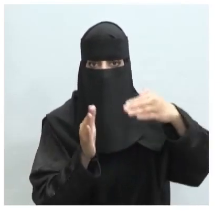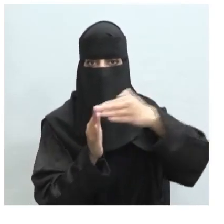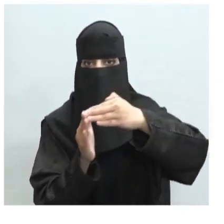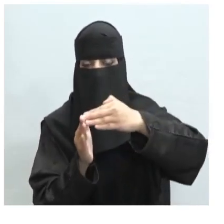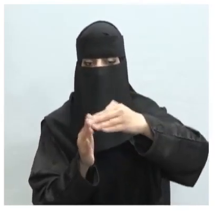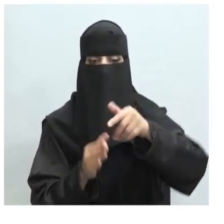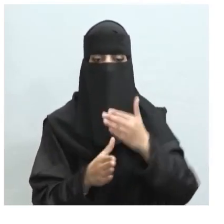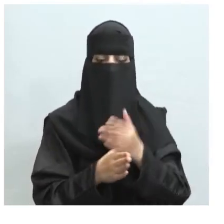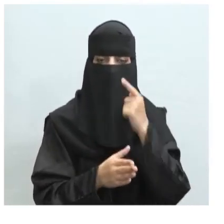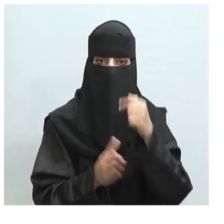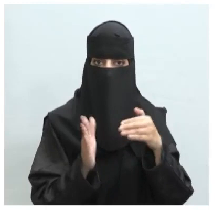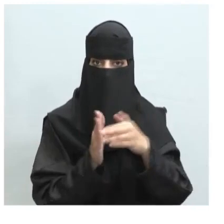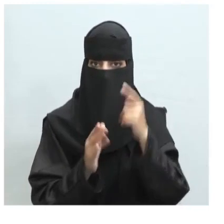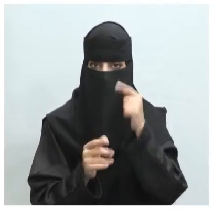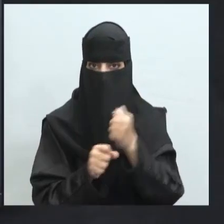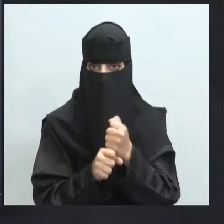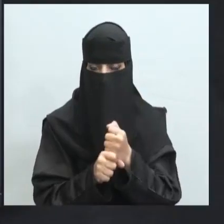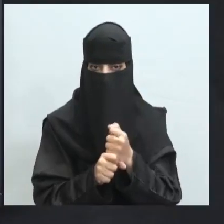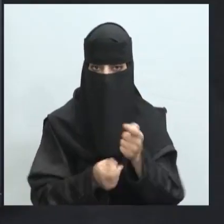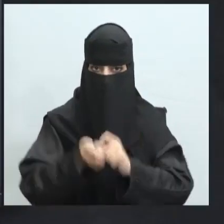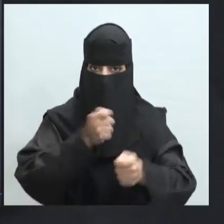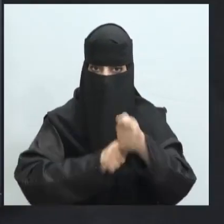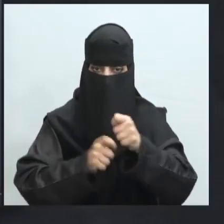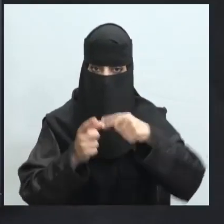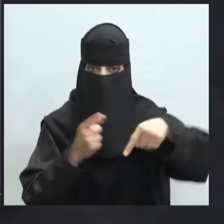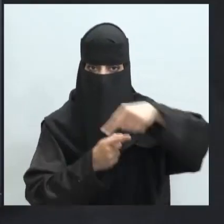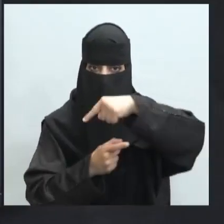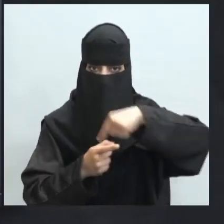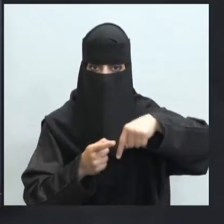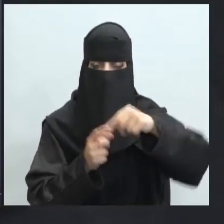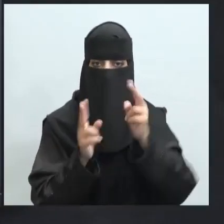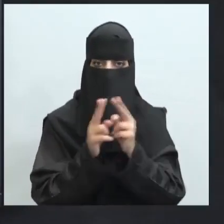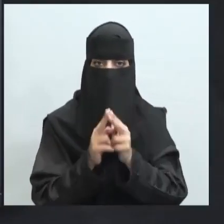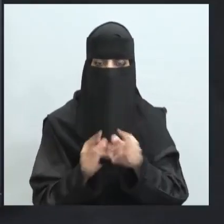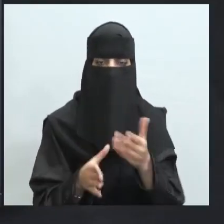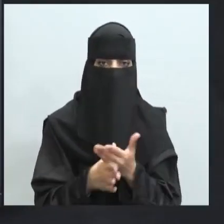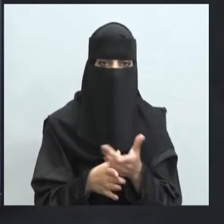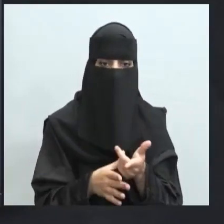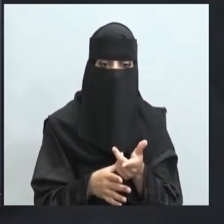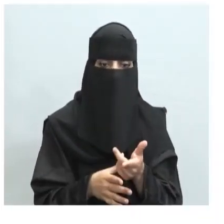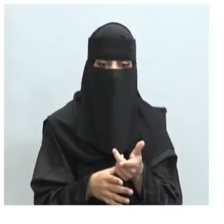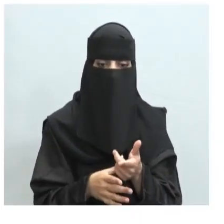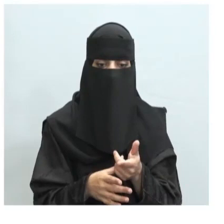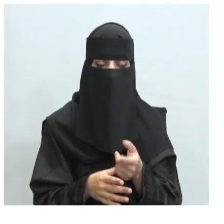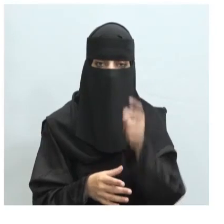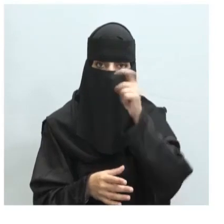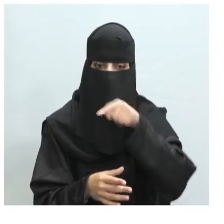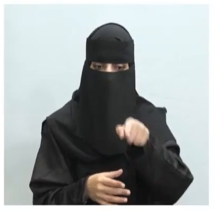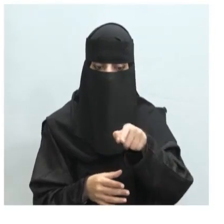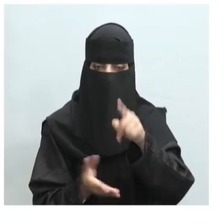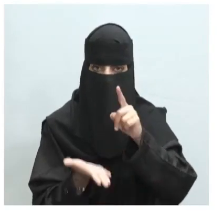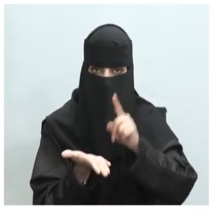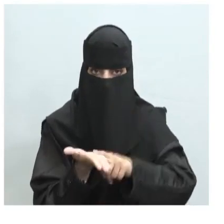وحتى نستطيع ان نقوم بتكوين دائره كهربائيه عزيزي الطالب وعزيزتي الطالبه لابد